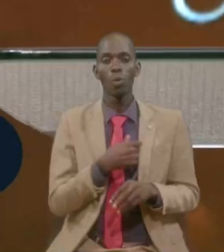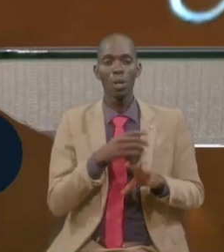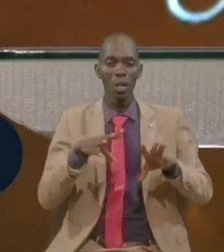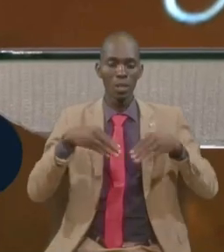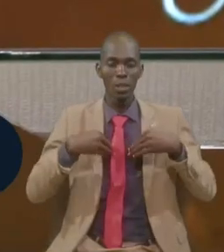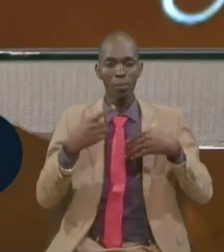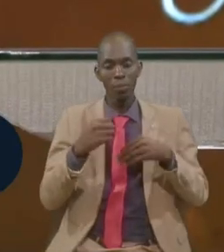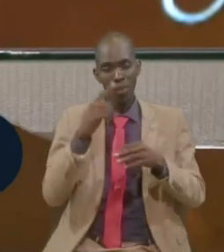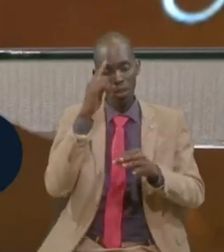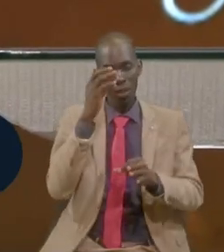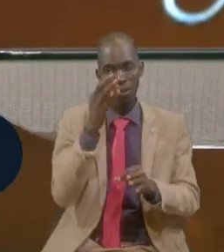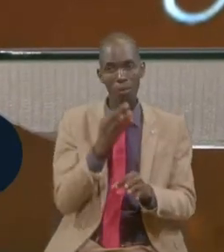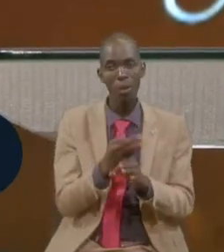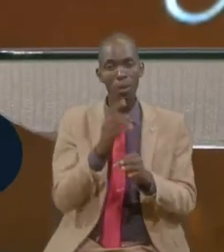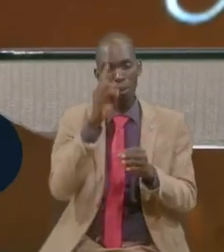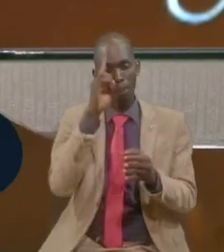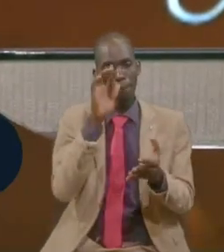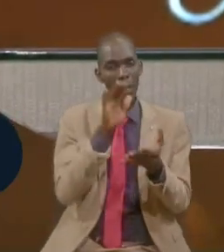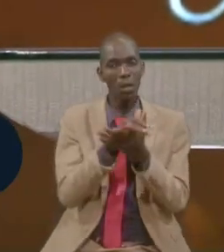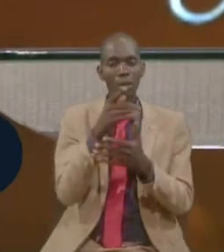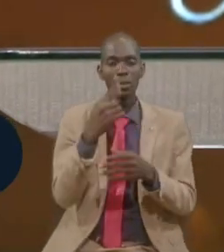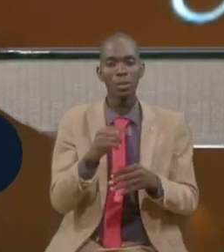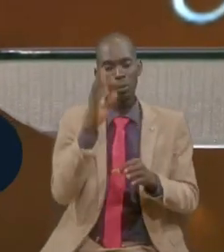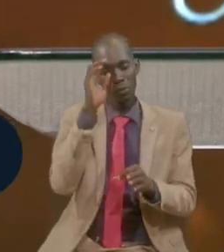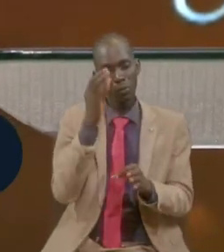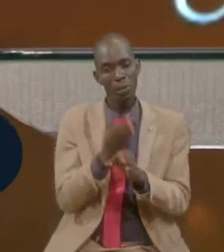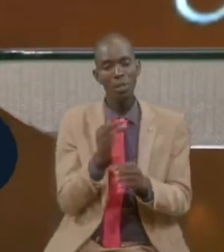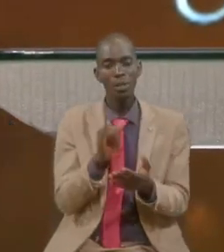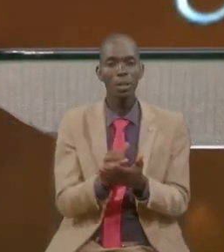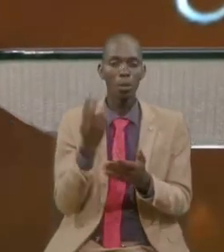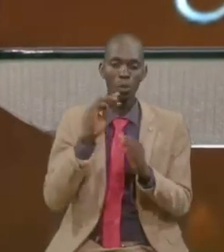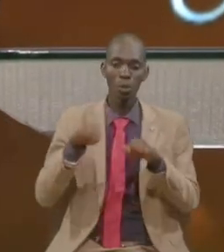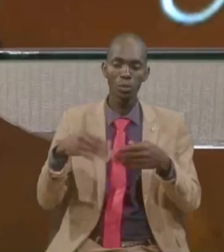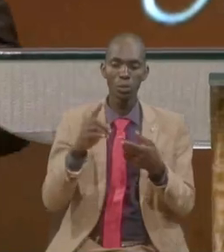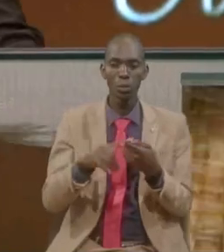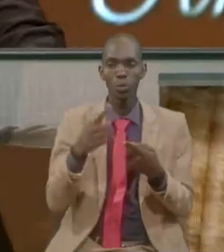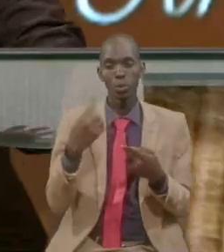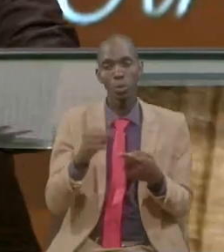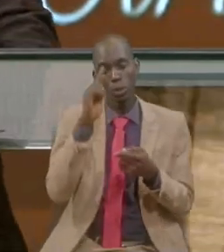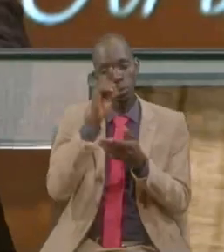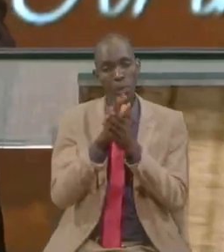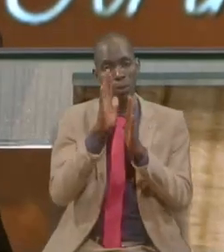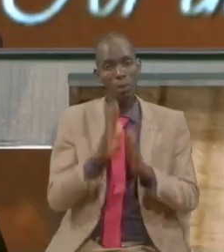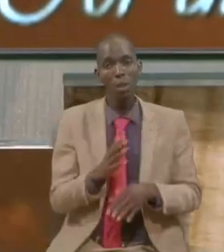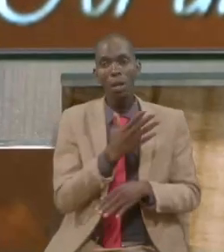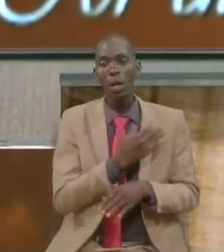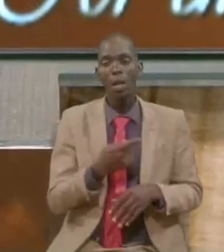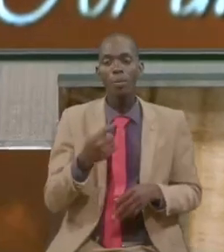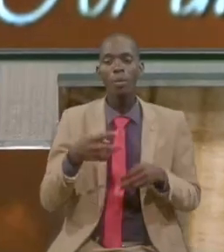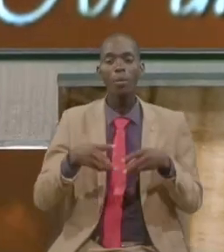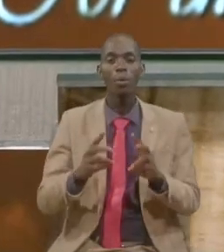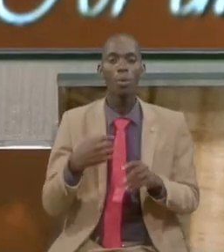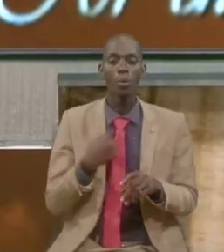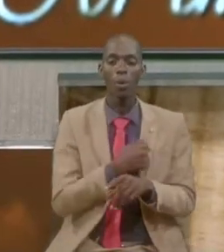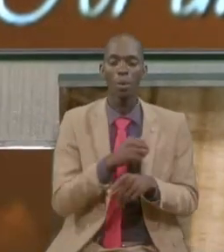façon dont nous acceptons la foi, croire à la foi qui nous a transmise une fois pour toutes, et la façon